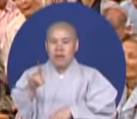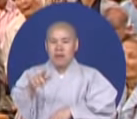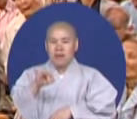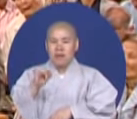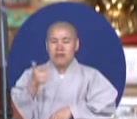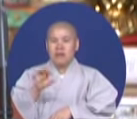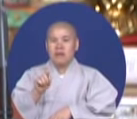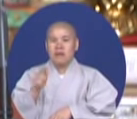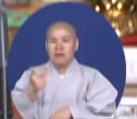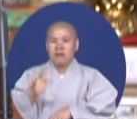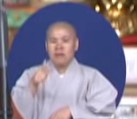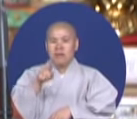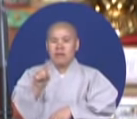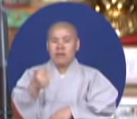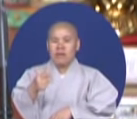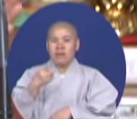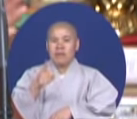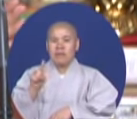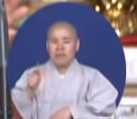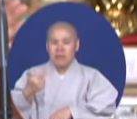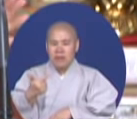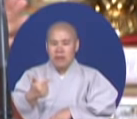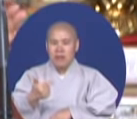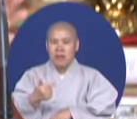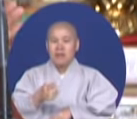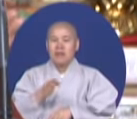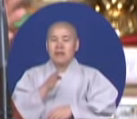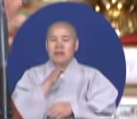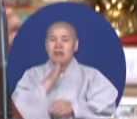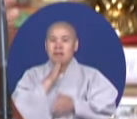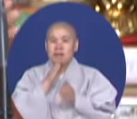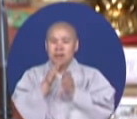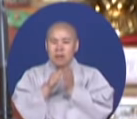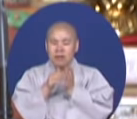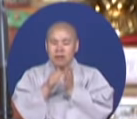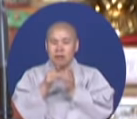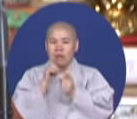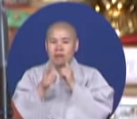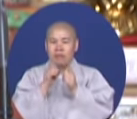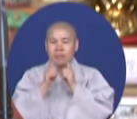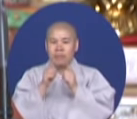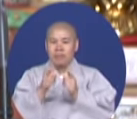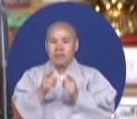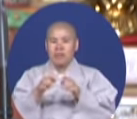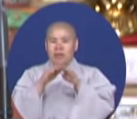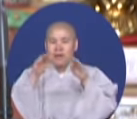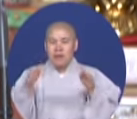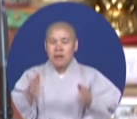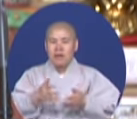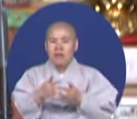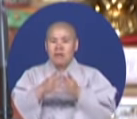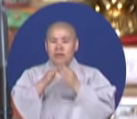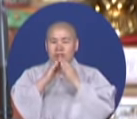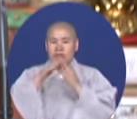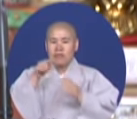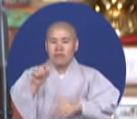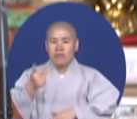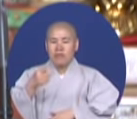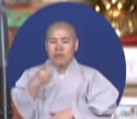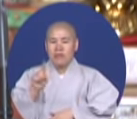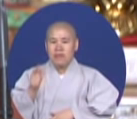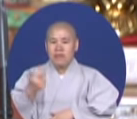다음에 이제 건단지는 그 단을 세웁니다. 세워요. 그게 이제